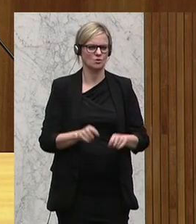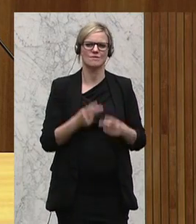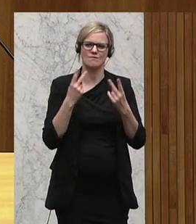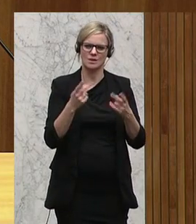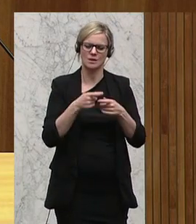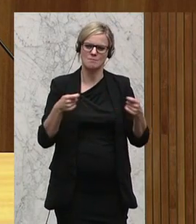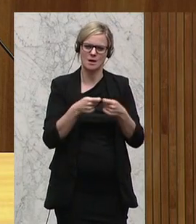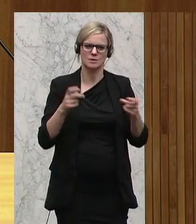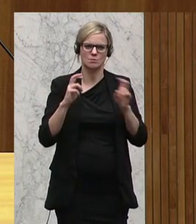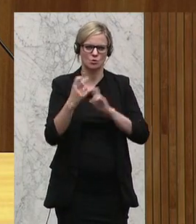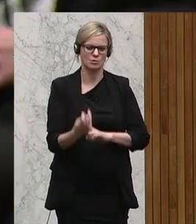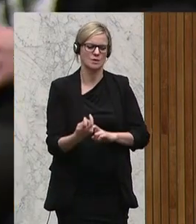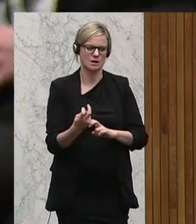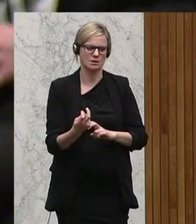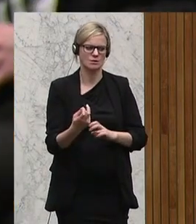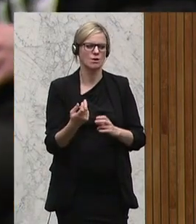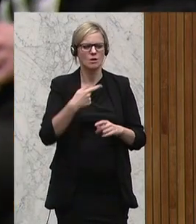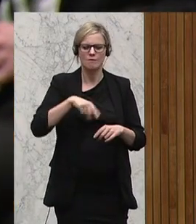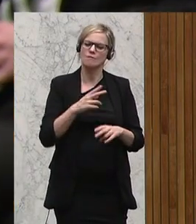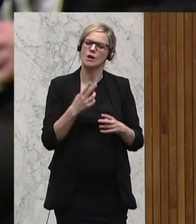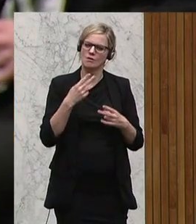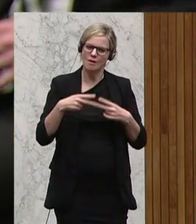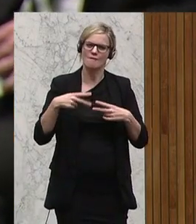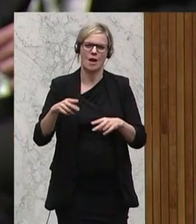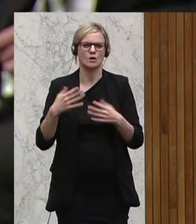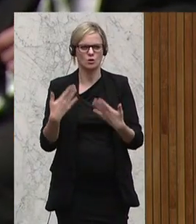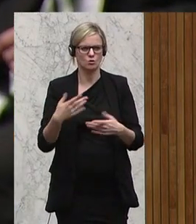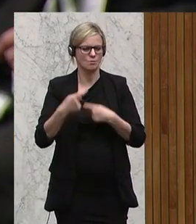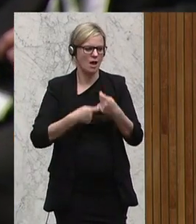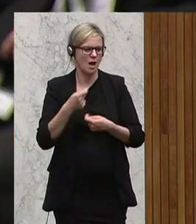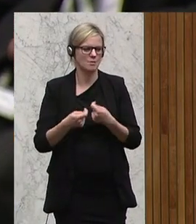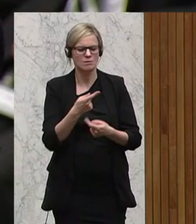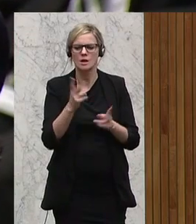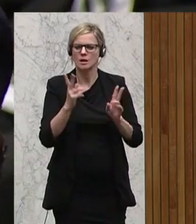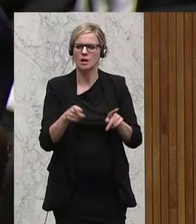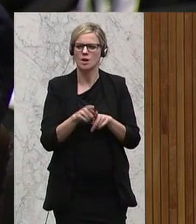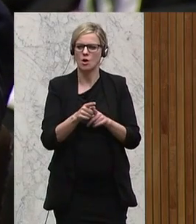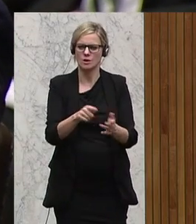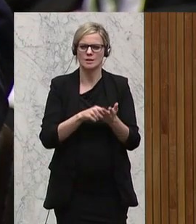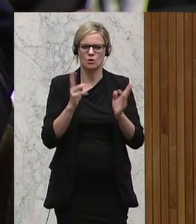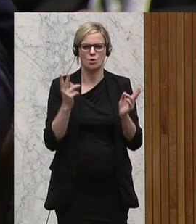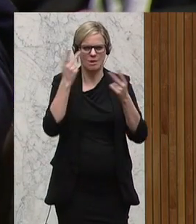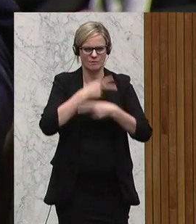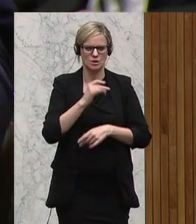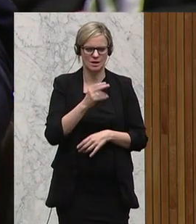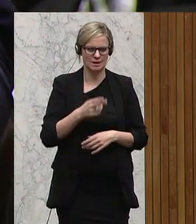wichtige Maßnahmen um. Dem wollen wir weitere folgen lassen und da können Sie dann zeigen, ob Sie auch dem zustimmen.